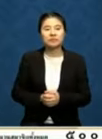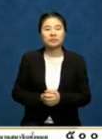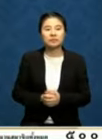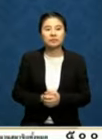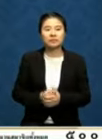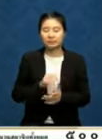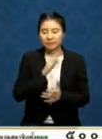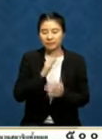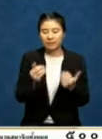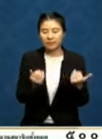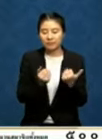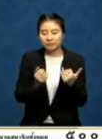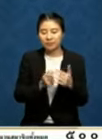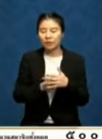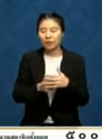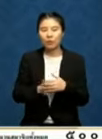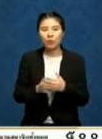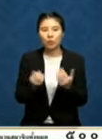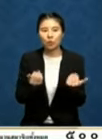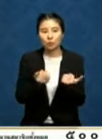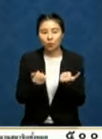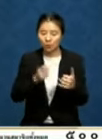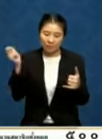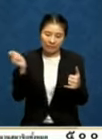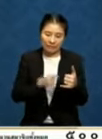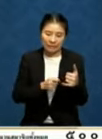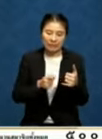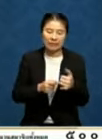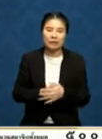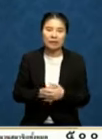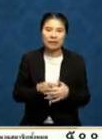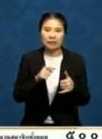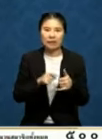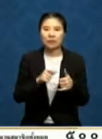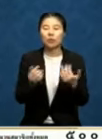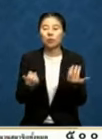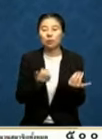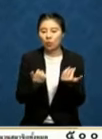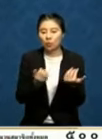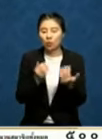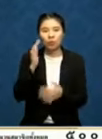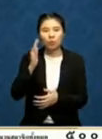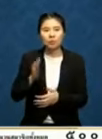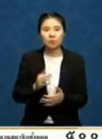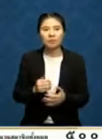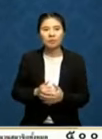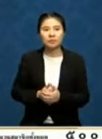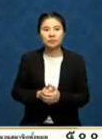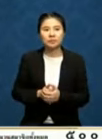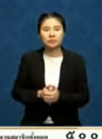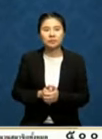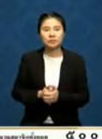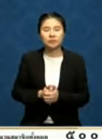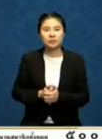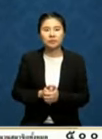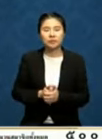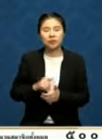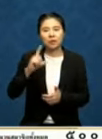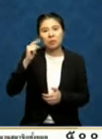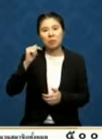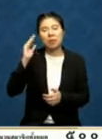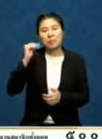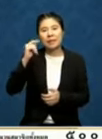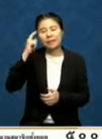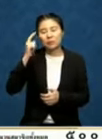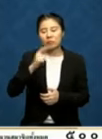วลาเราตีลูกเราคนที่สองครับที่เรากำลังตีนั้นก็คือลูกของเราในอนาคตแน่นอนครับว่าพ่อแม่บางคนก็อาจจะมองว่า